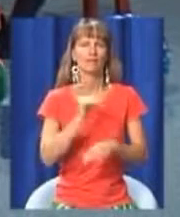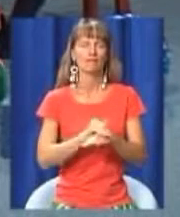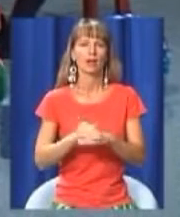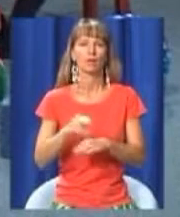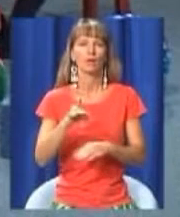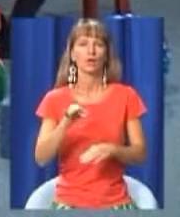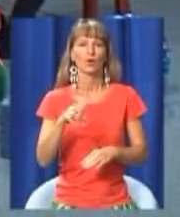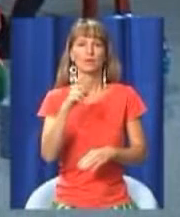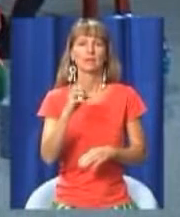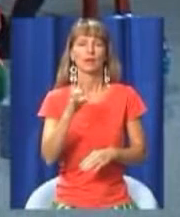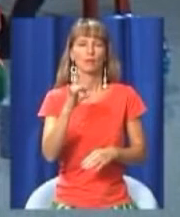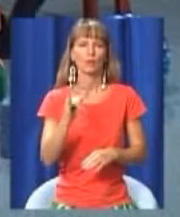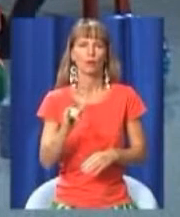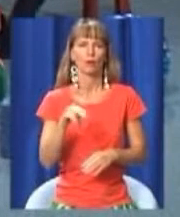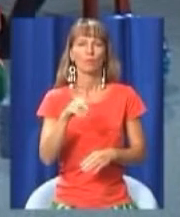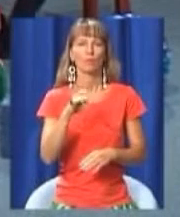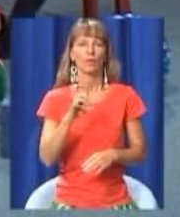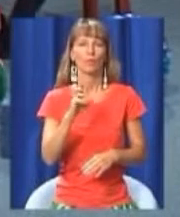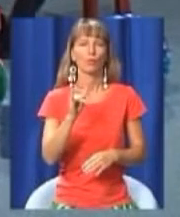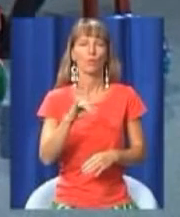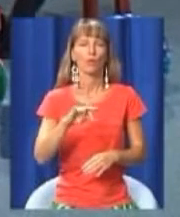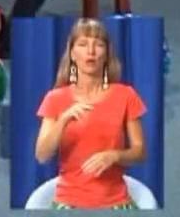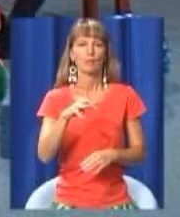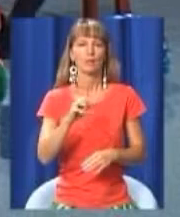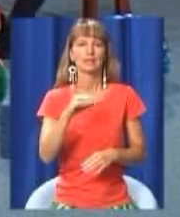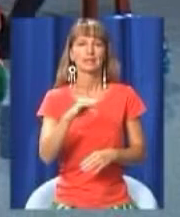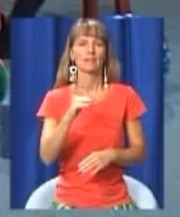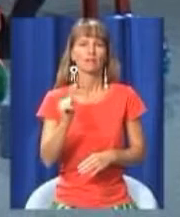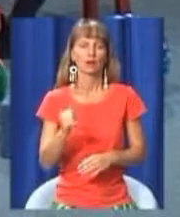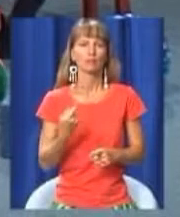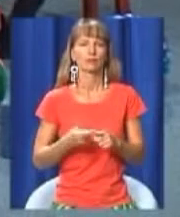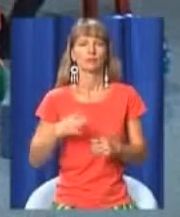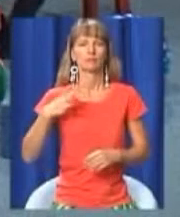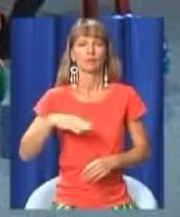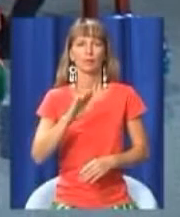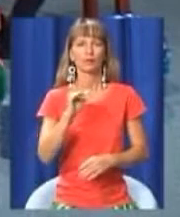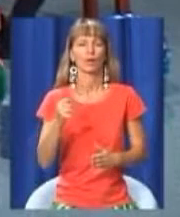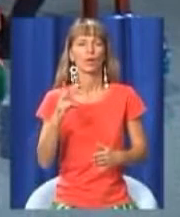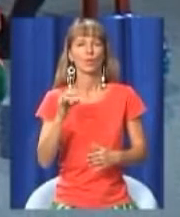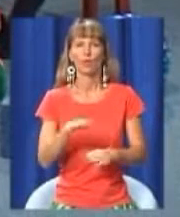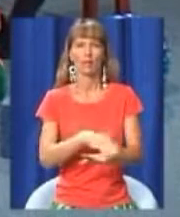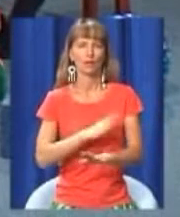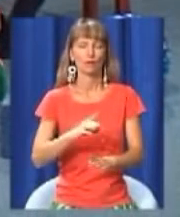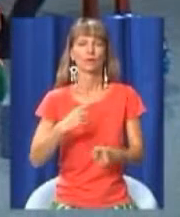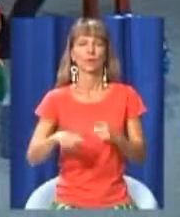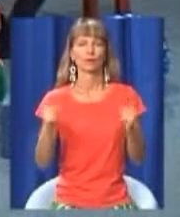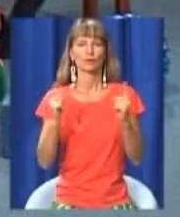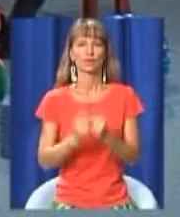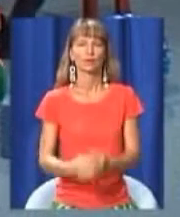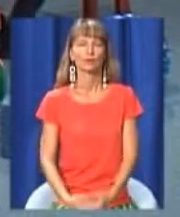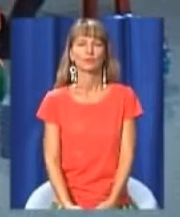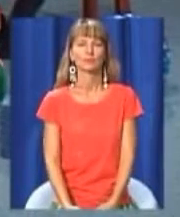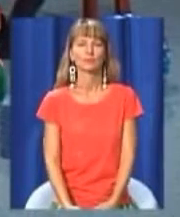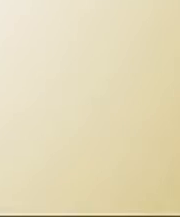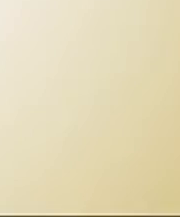зебру, дізналися цікаві факти про бульмастива. Тому змушені з вами сьогодні прощатися, але ненадовго. Тому скоро з вами зустрінемось.